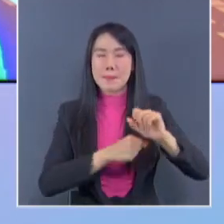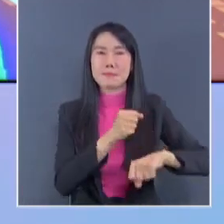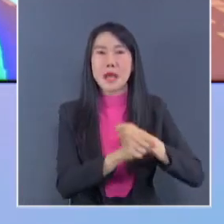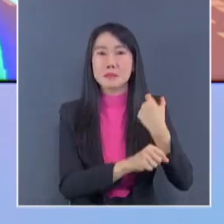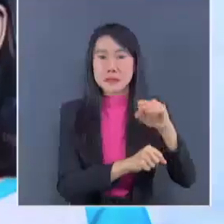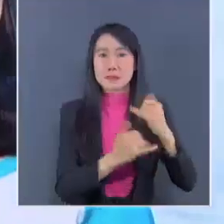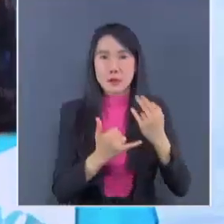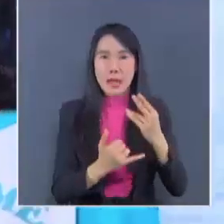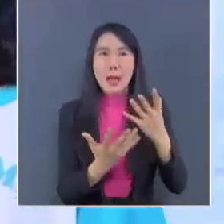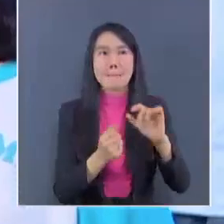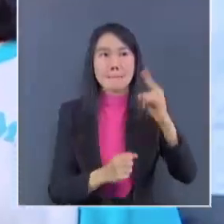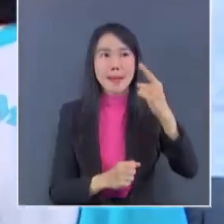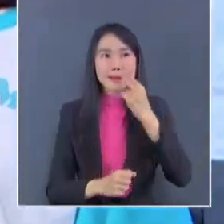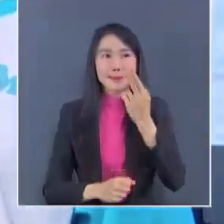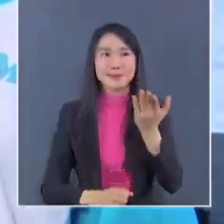เลยค่ะ